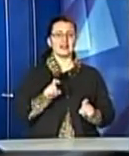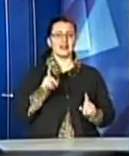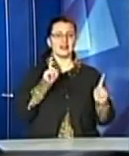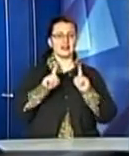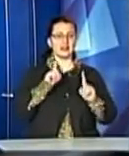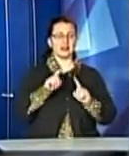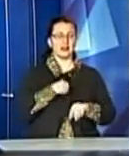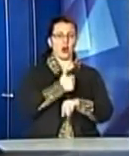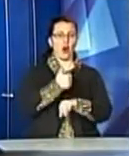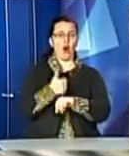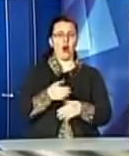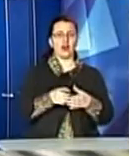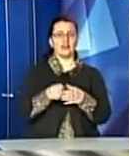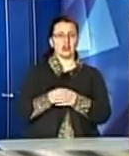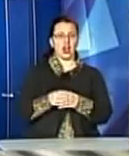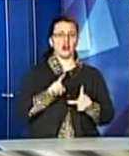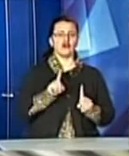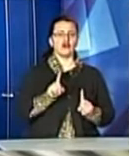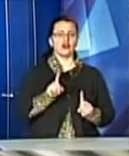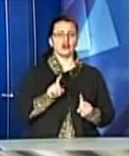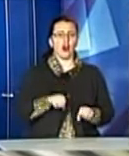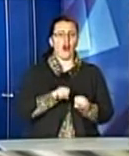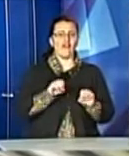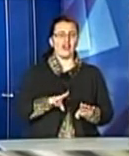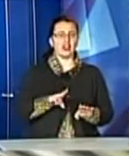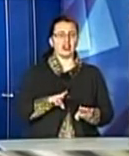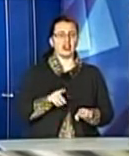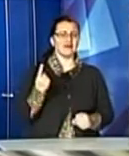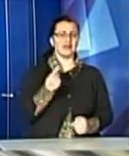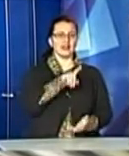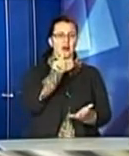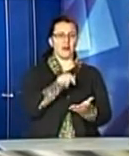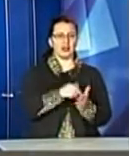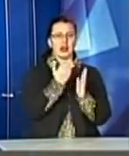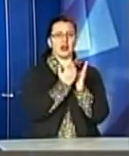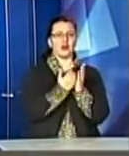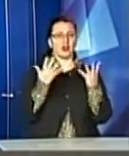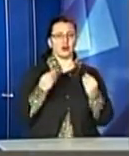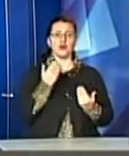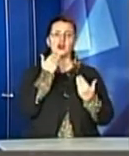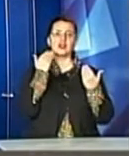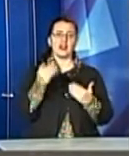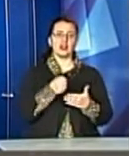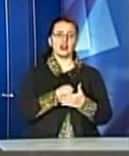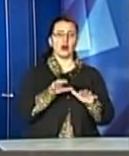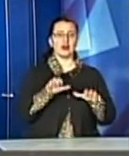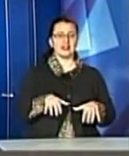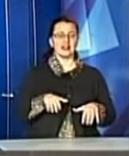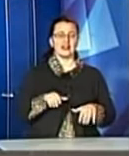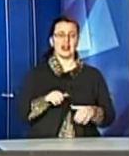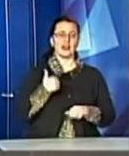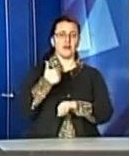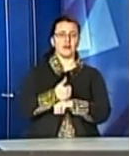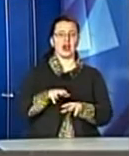голів фракцій, які визначалися з єдиним питанням порядку денного. Про звернення до президента України, прем'єр-міністра